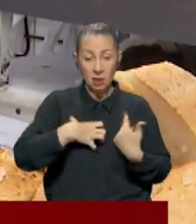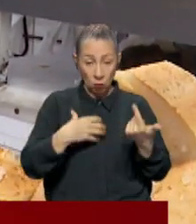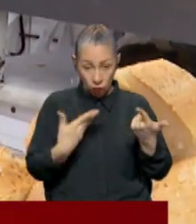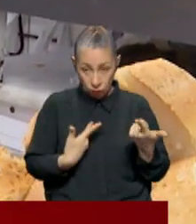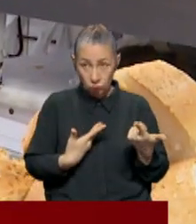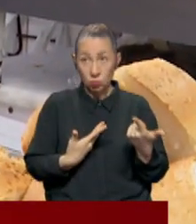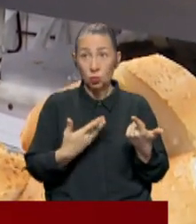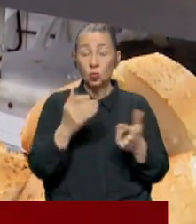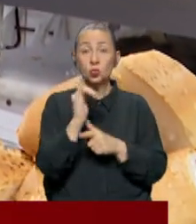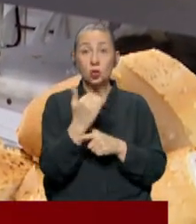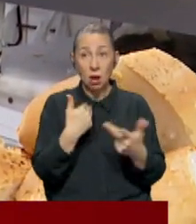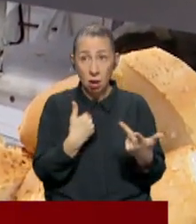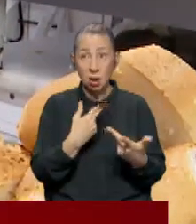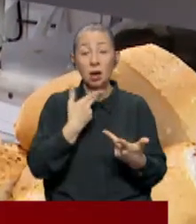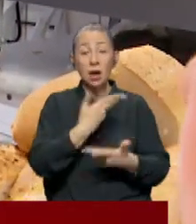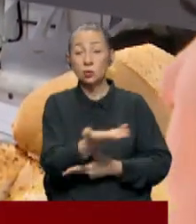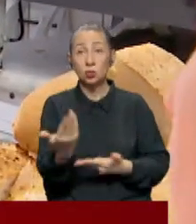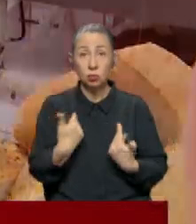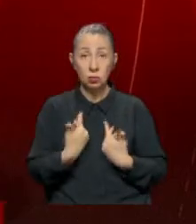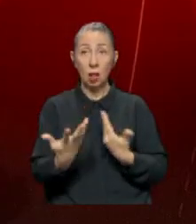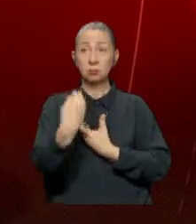yapıyorum, ustalık yapıyorum, garsonluk yapıyorum.